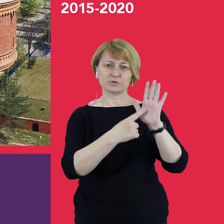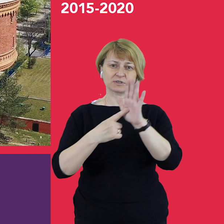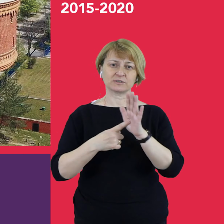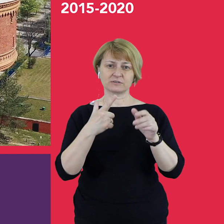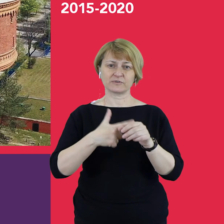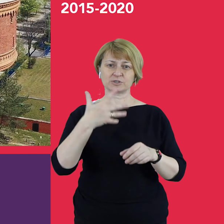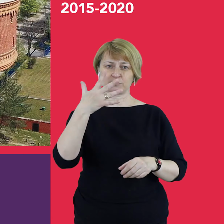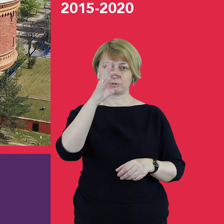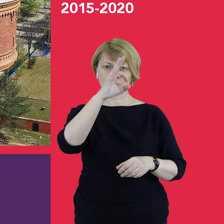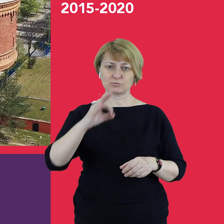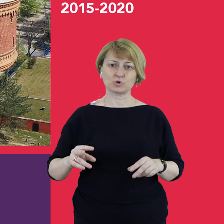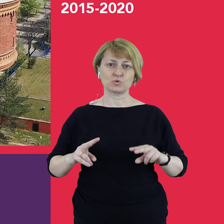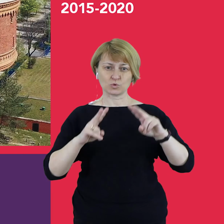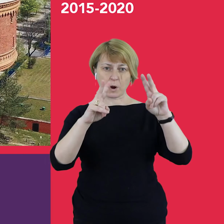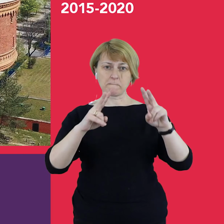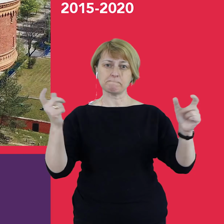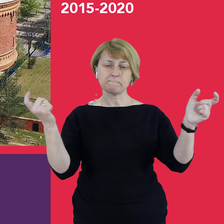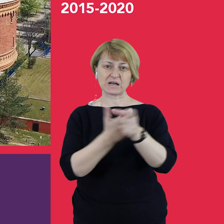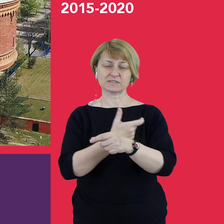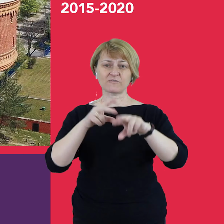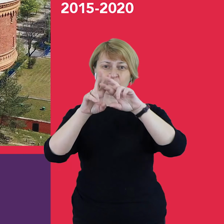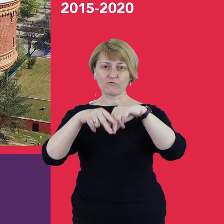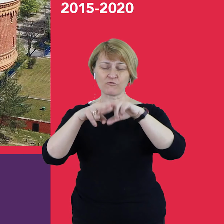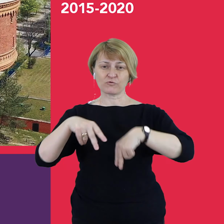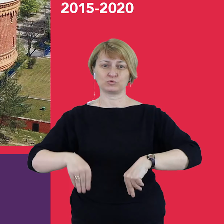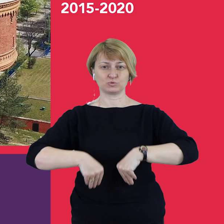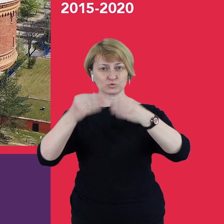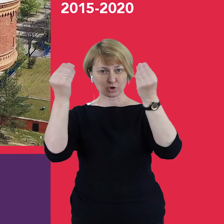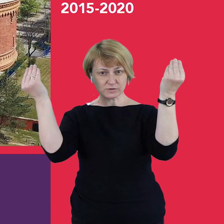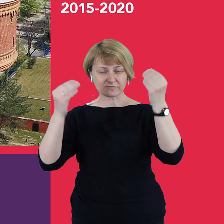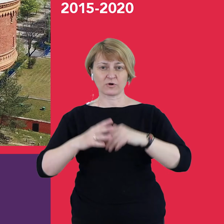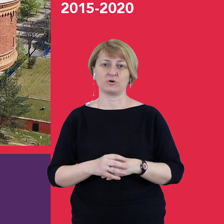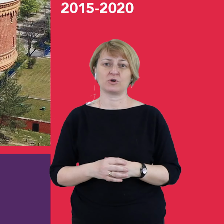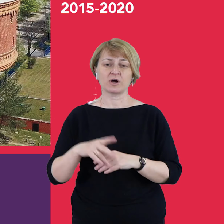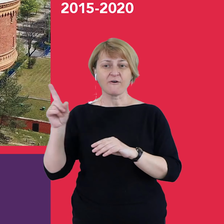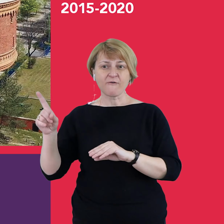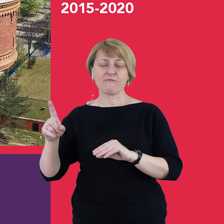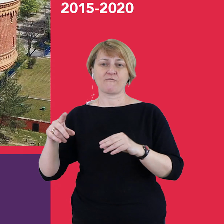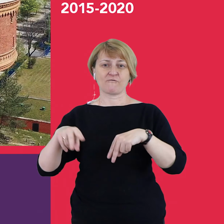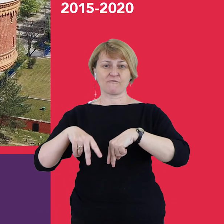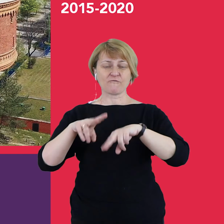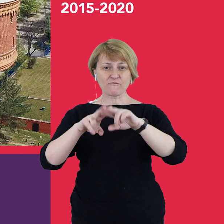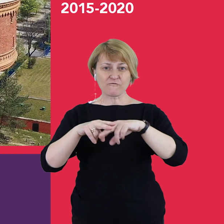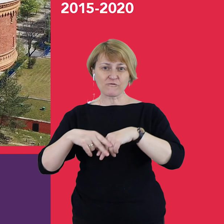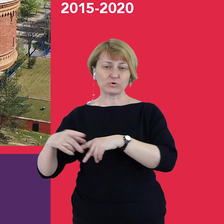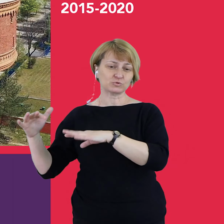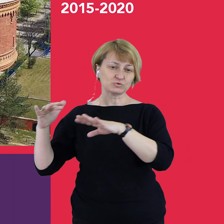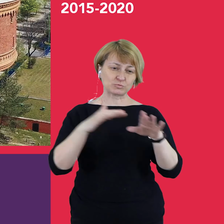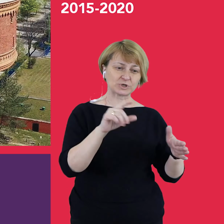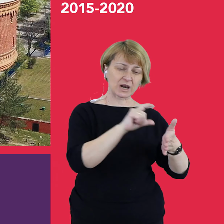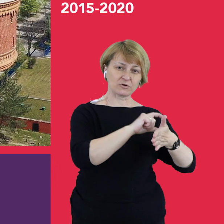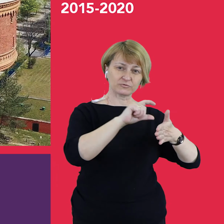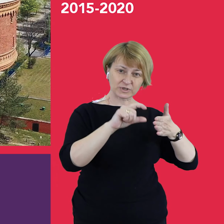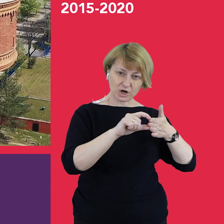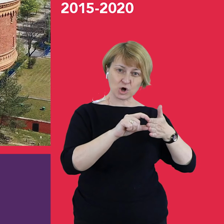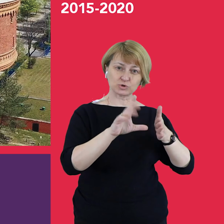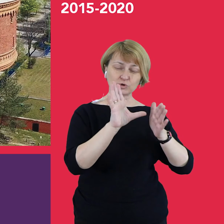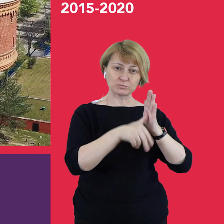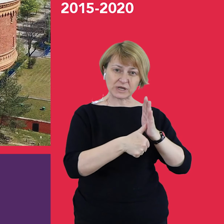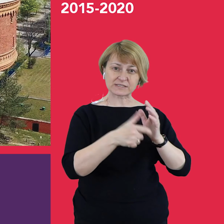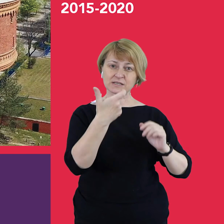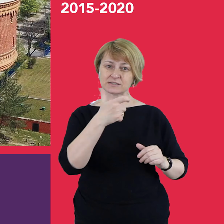tą operację. 25% udziałów trafiło do Państwowego Funduszu Rozwoju. Ten fundusz przelał na konto miasta w zamian